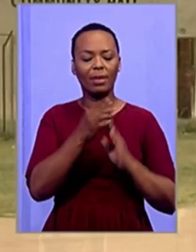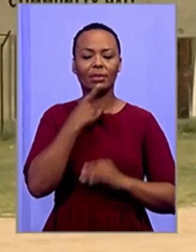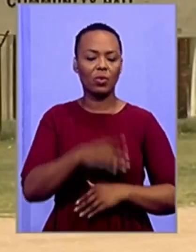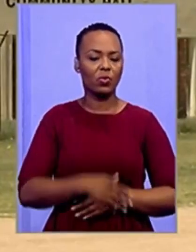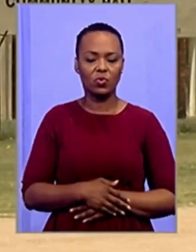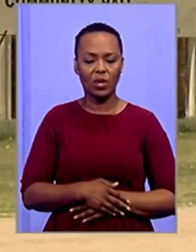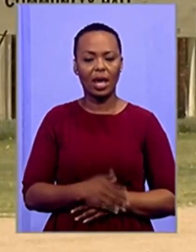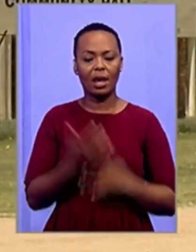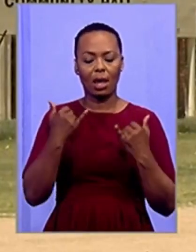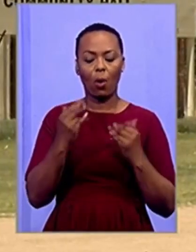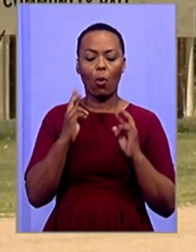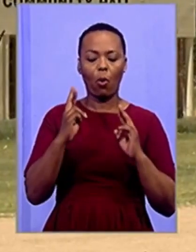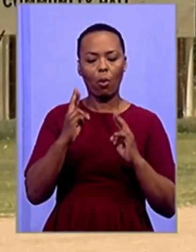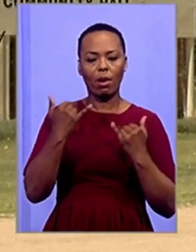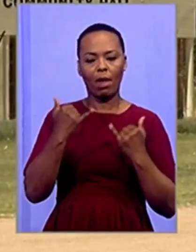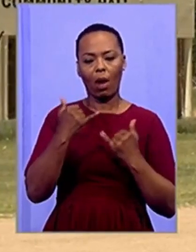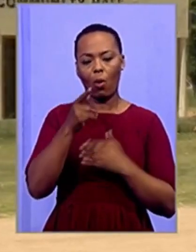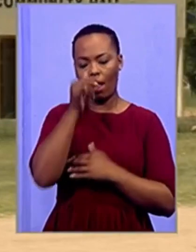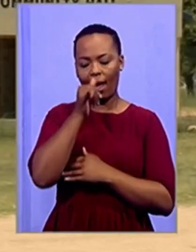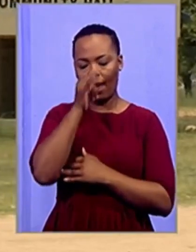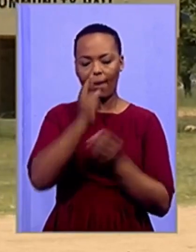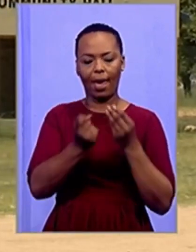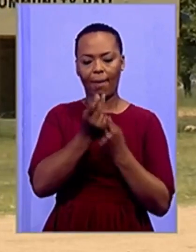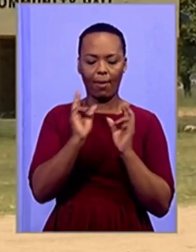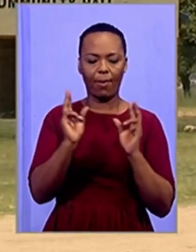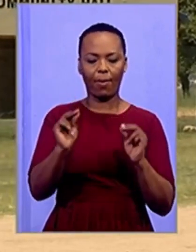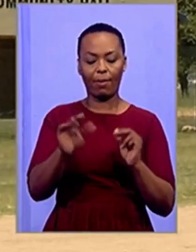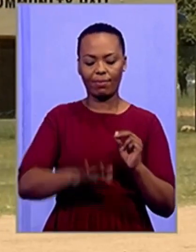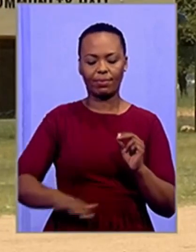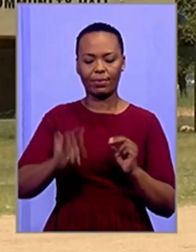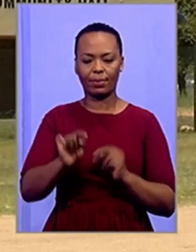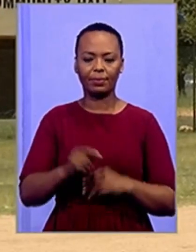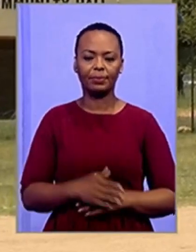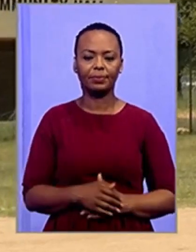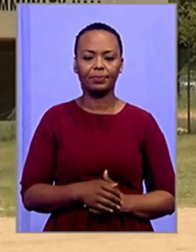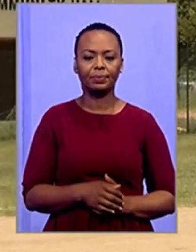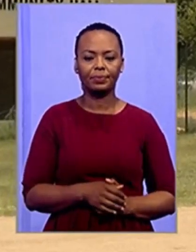go kitla go nna le bosenyi ka paka eno. Zebulon Maine, SABC News, Mabule.